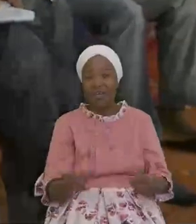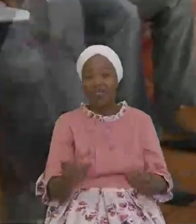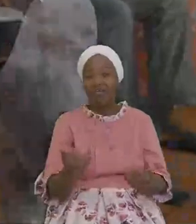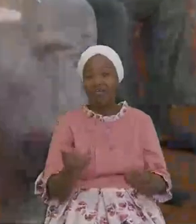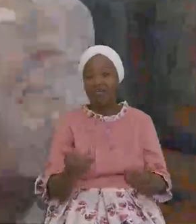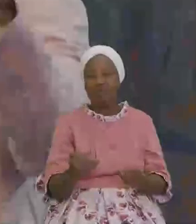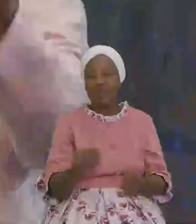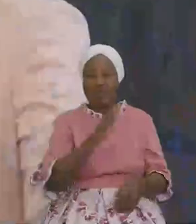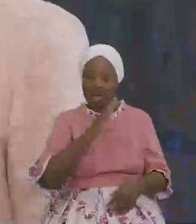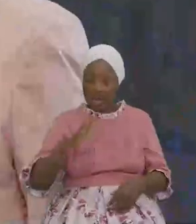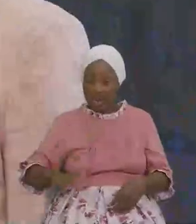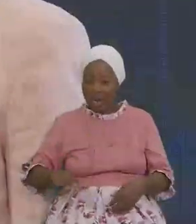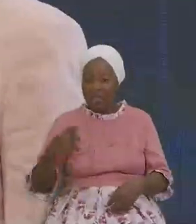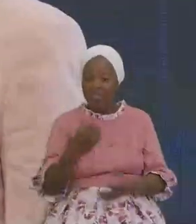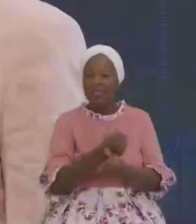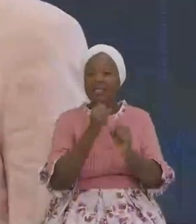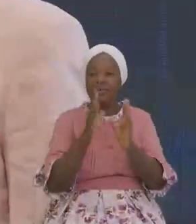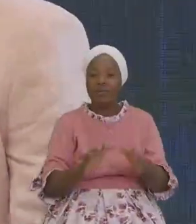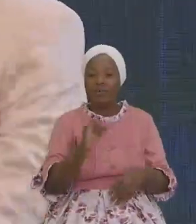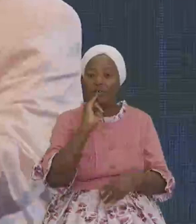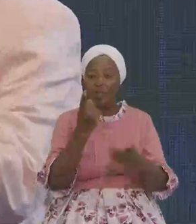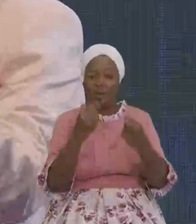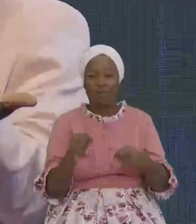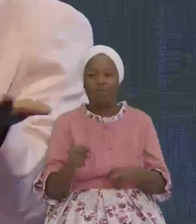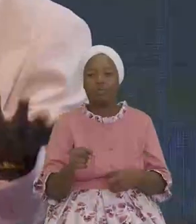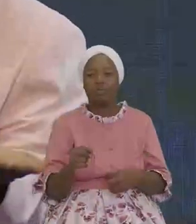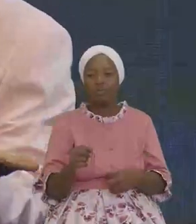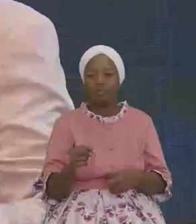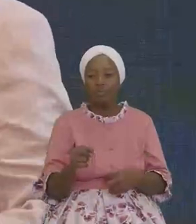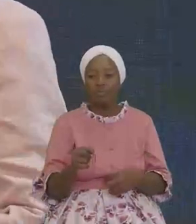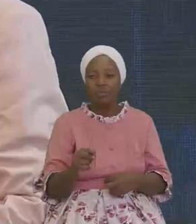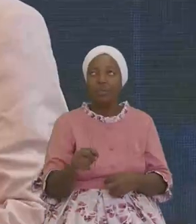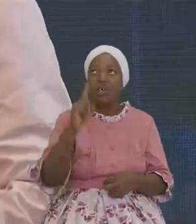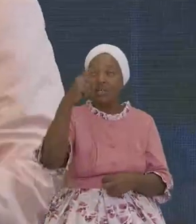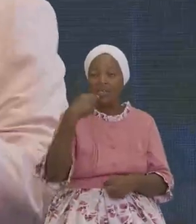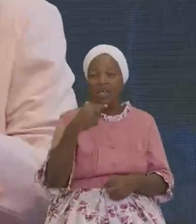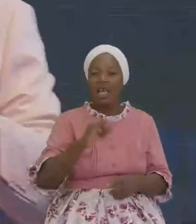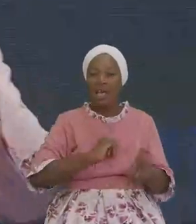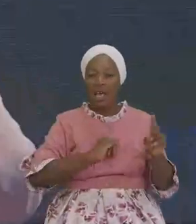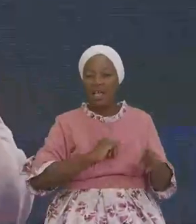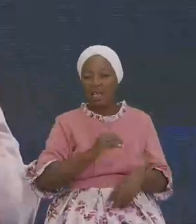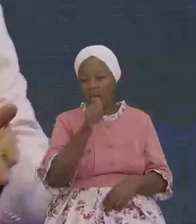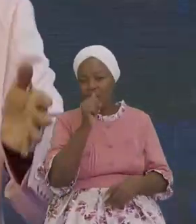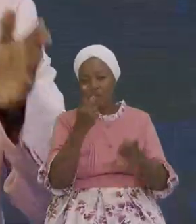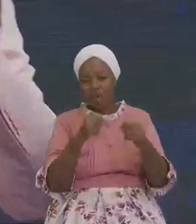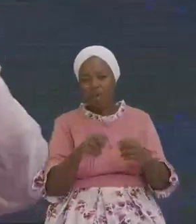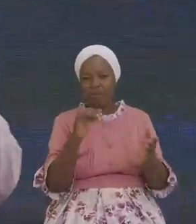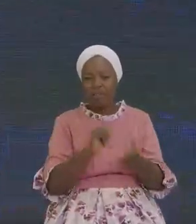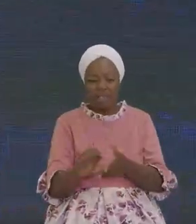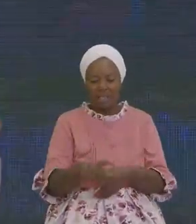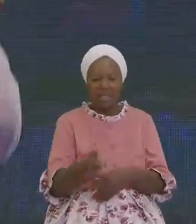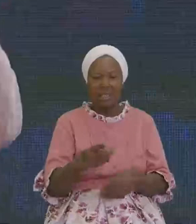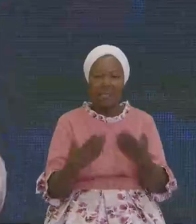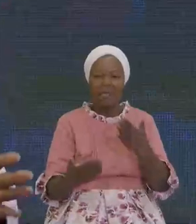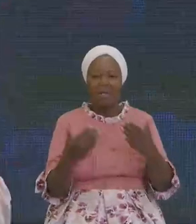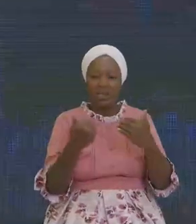Partout dans le monde, n'importe où vous êtes. Christ le Sauveur est venu. Il dit, je suis